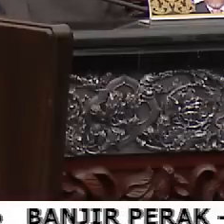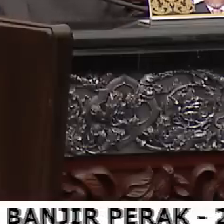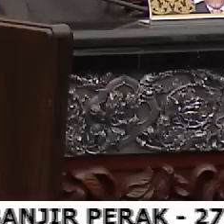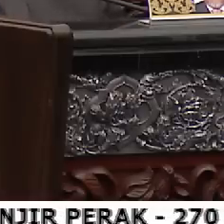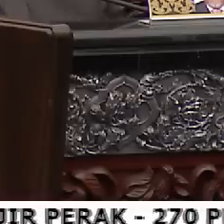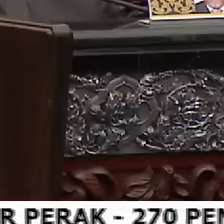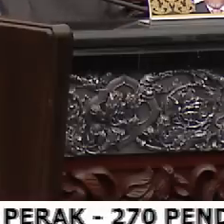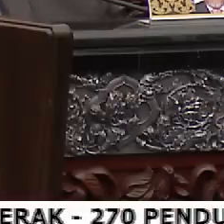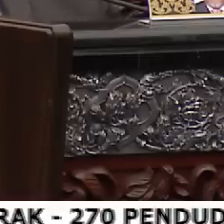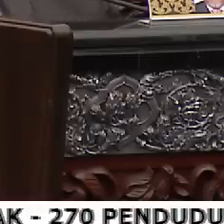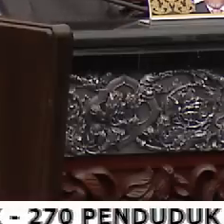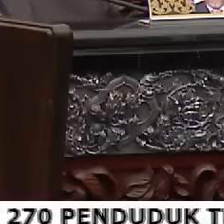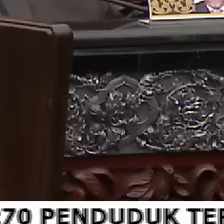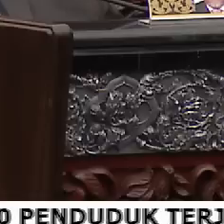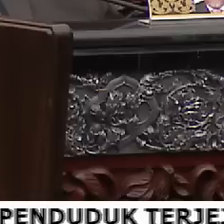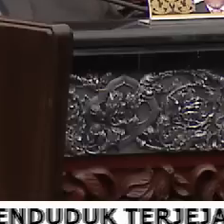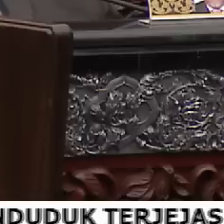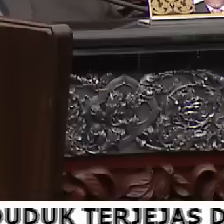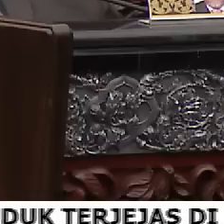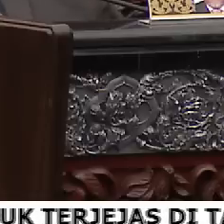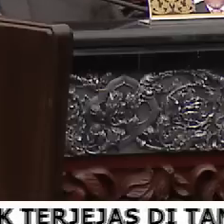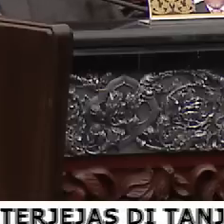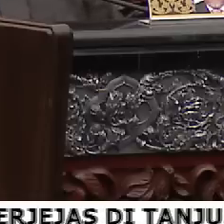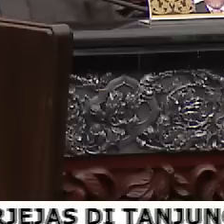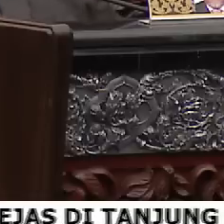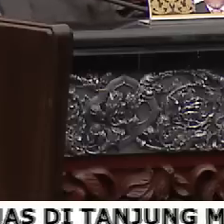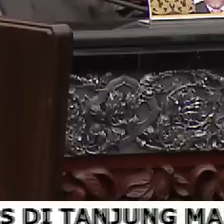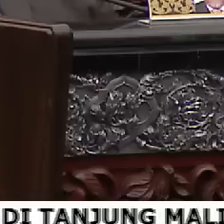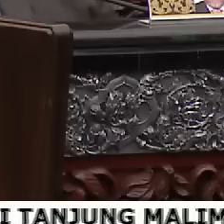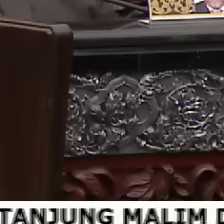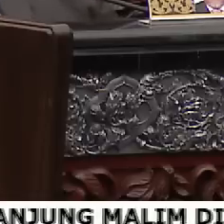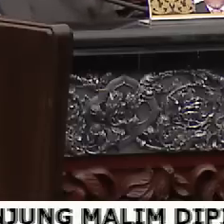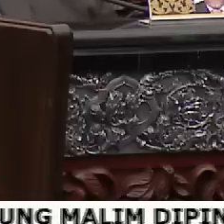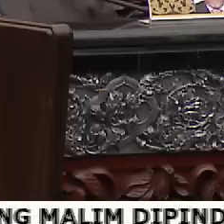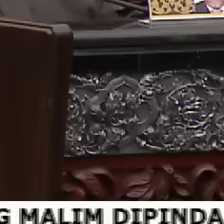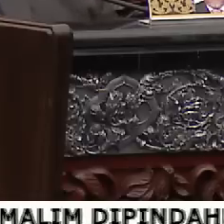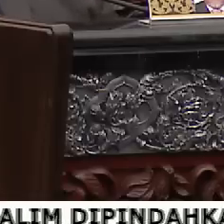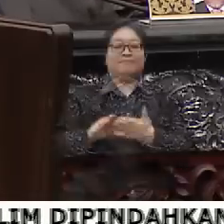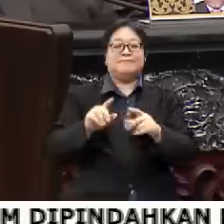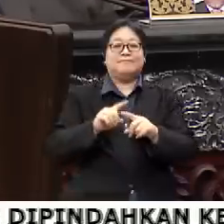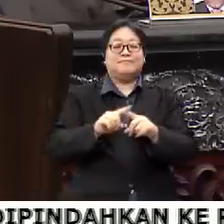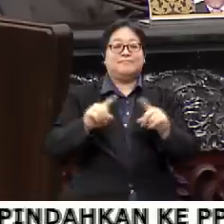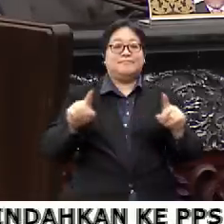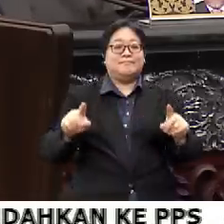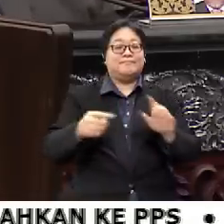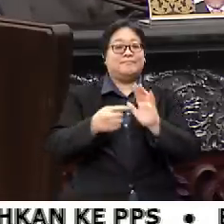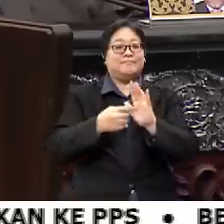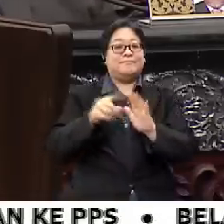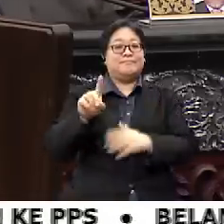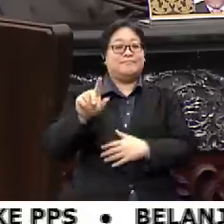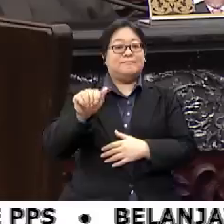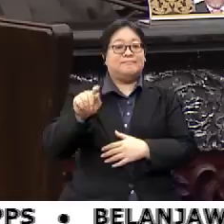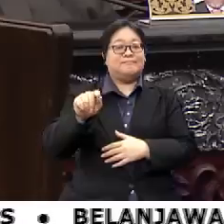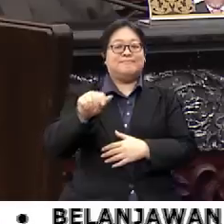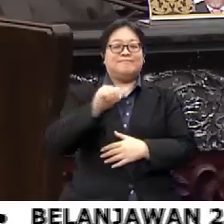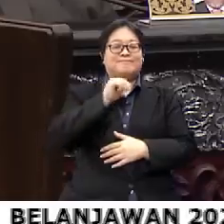masukkan sekali. Itu memerlukan satu perencanaan yang cukup rapi. Tapi pendedahan data sebegini